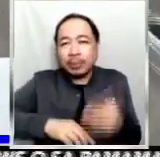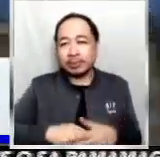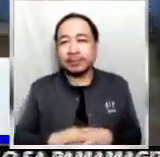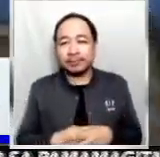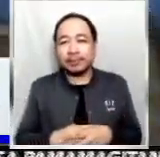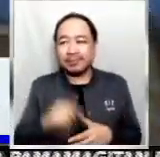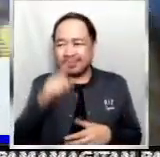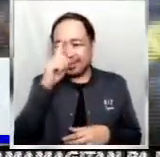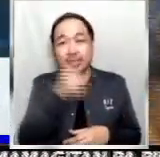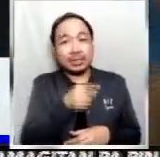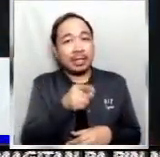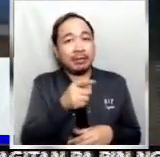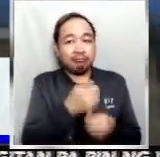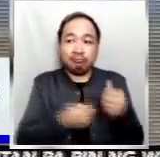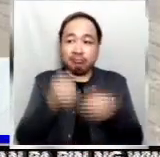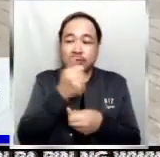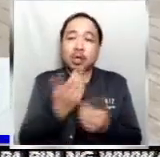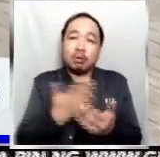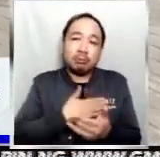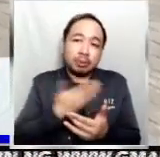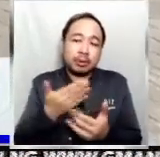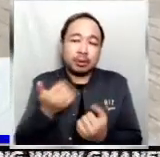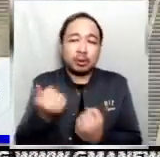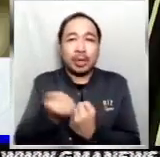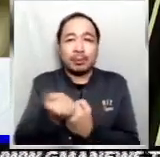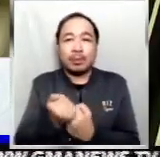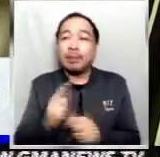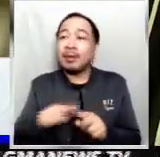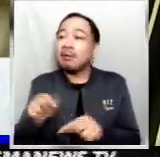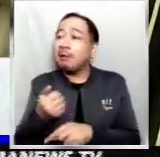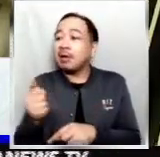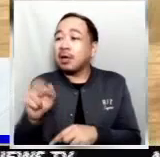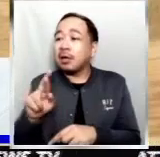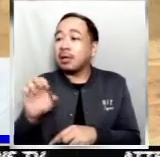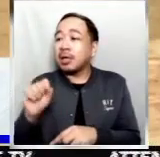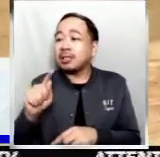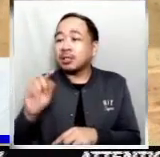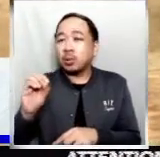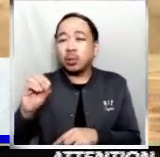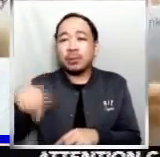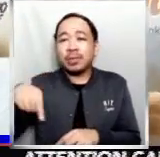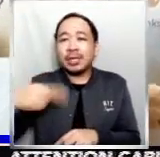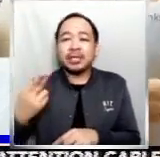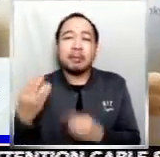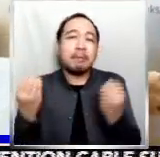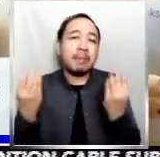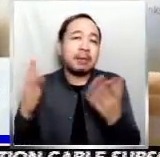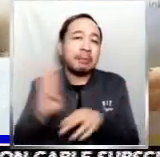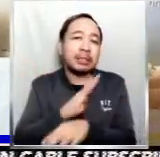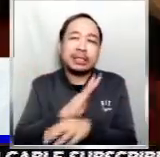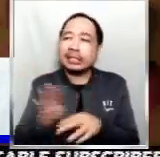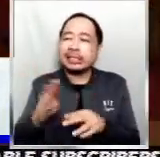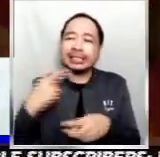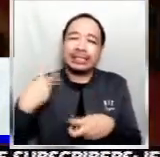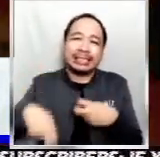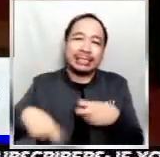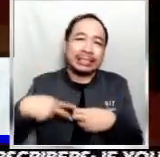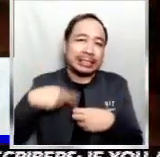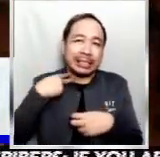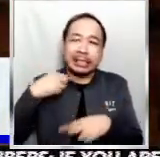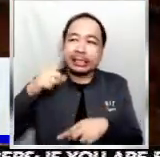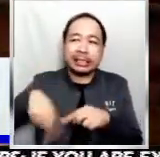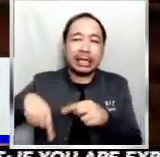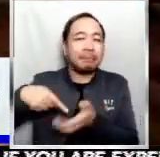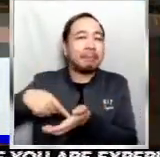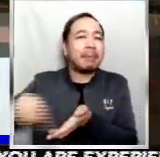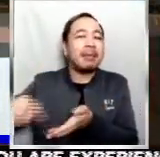Eric Teng ng Resto PH, maraming business owners ang mahihirapang magbigay ng bonus, lalo na ang mga negosyong higit na naapektuhan sa